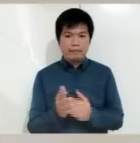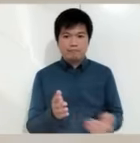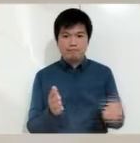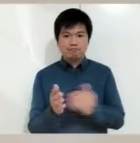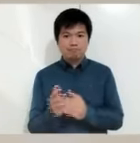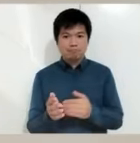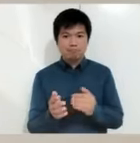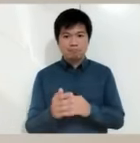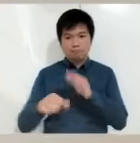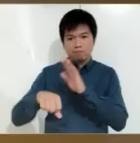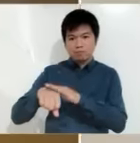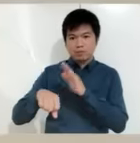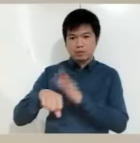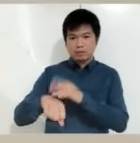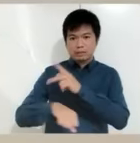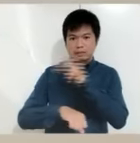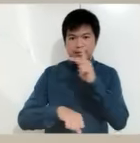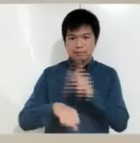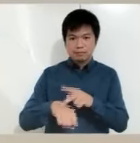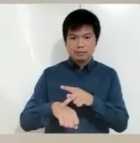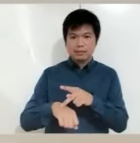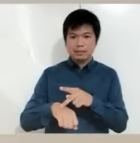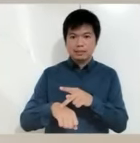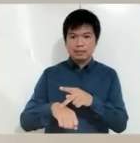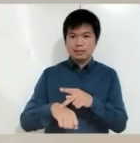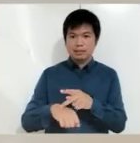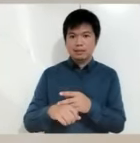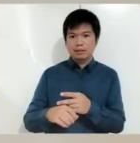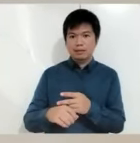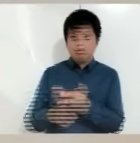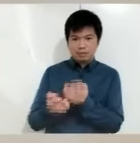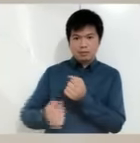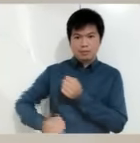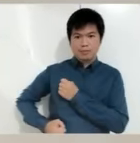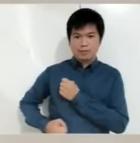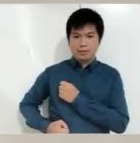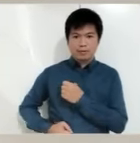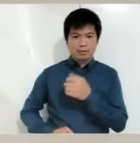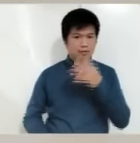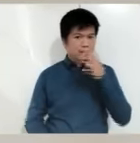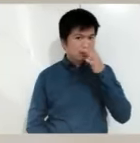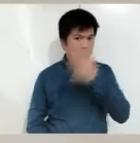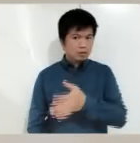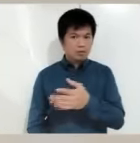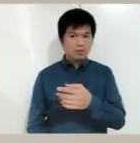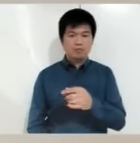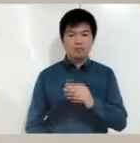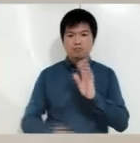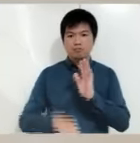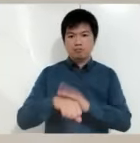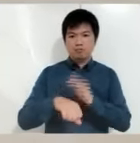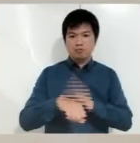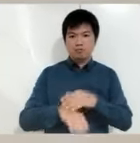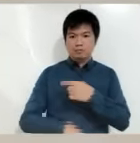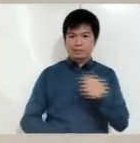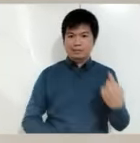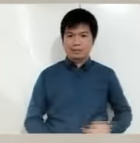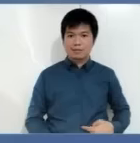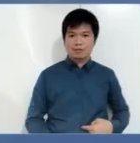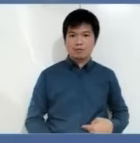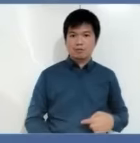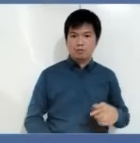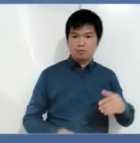hindi sila pinansin dahil di raw epektibo ang mga babala, umaksyon na ang China para mataboy ang barko ng